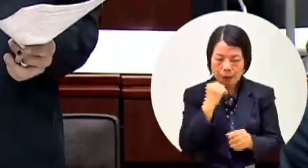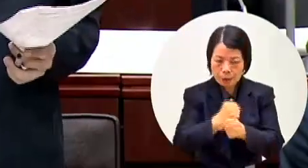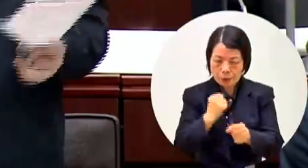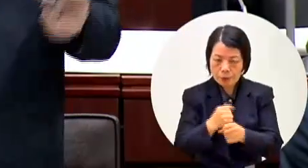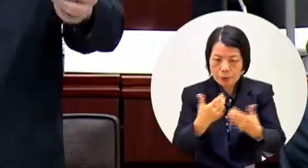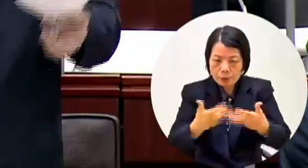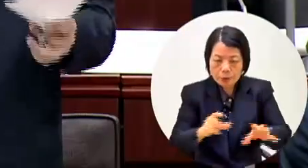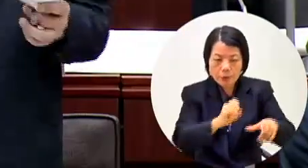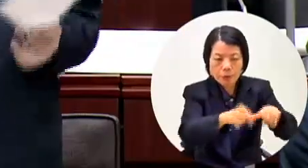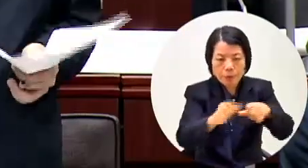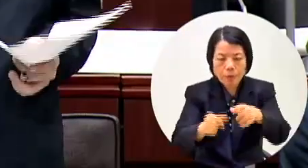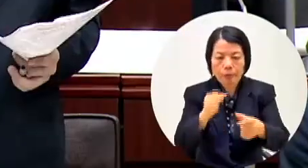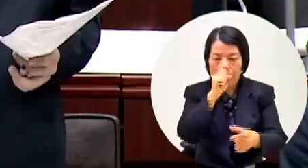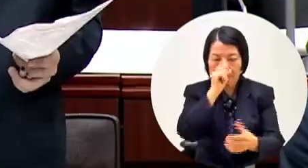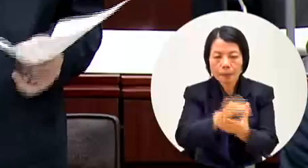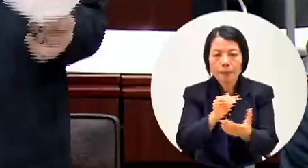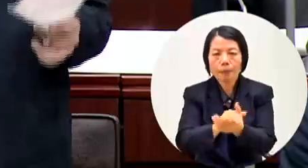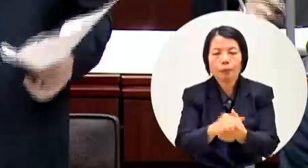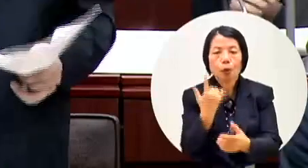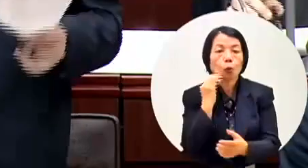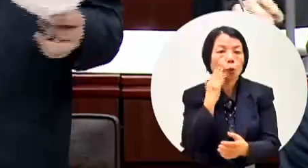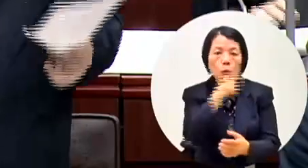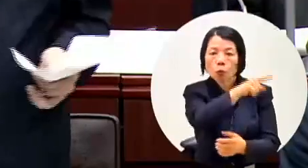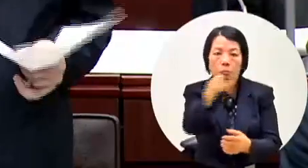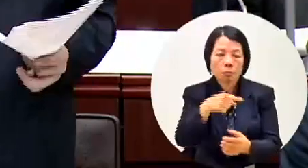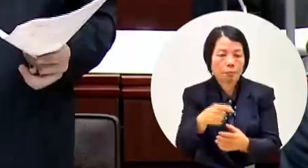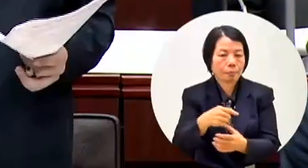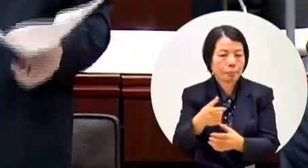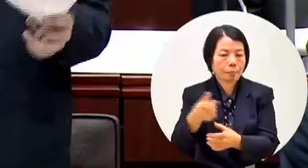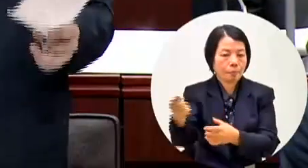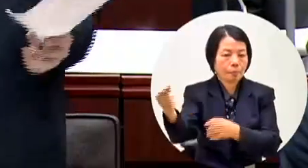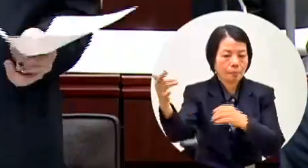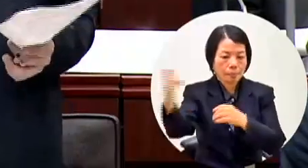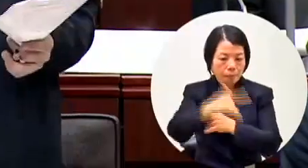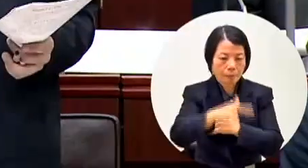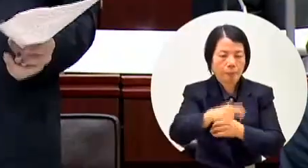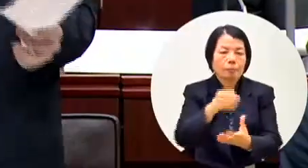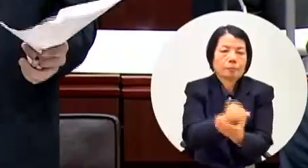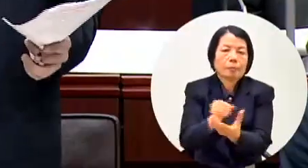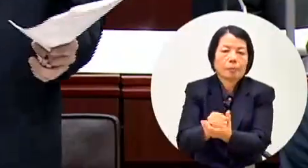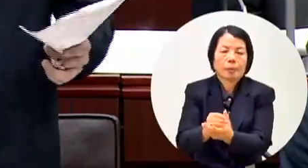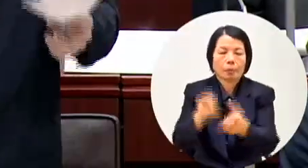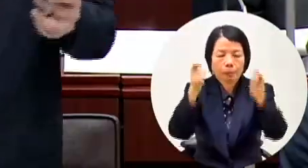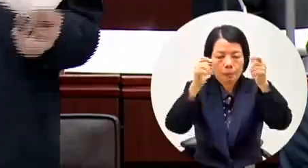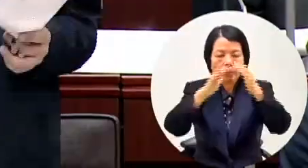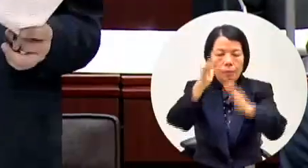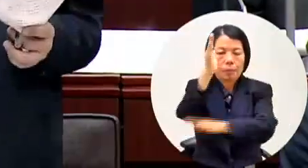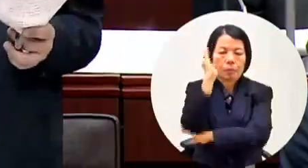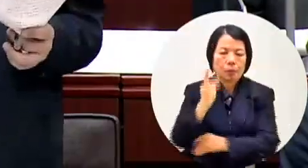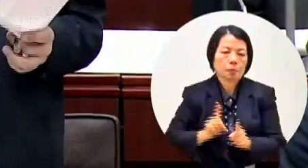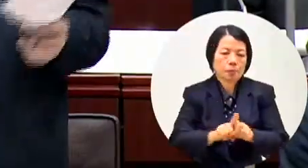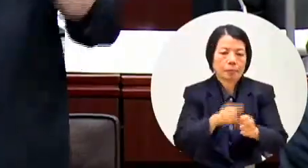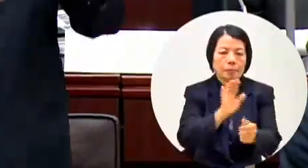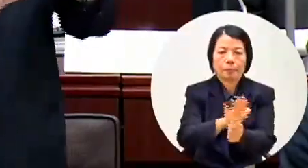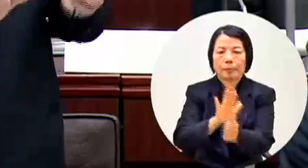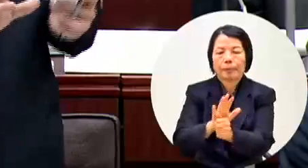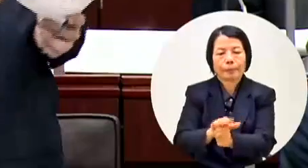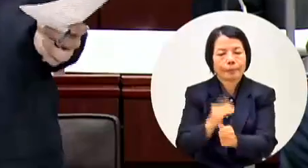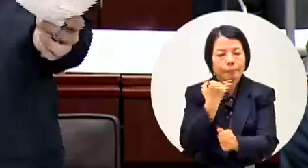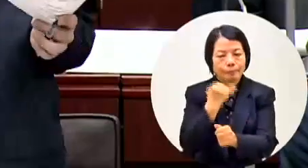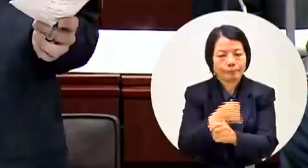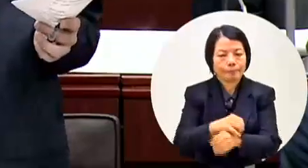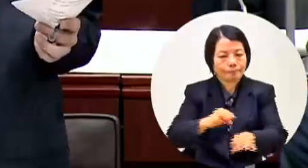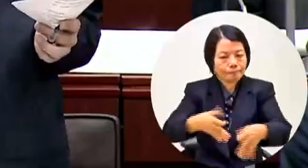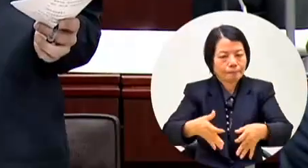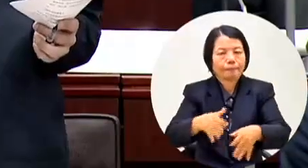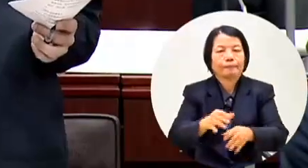朋友。任何企业来高雄投资，会感觉到整个市政府是陪伴你、帮助你一起来成长。这个是我们对产